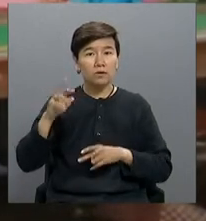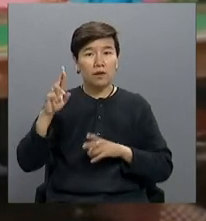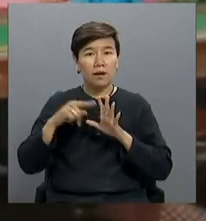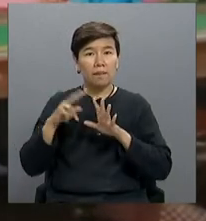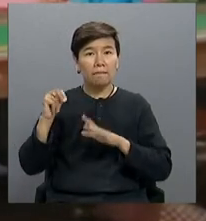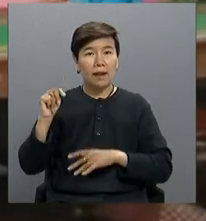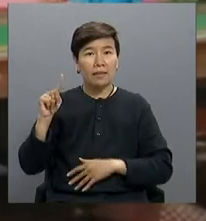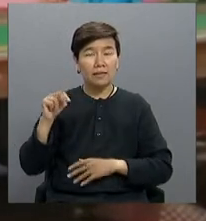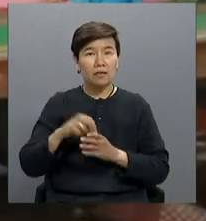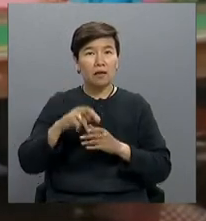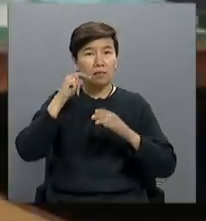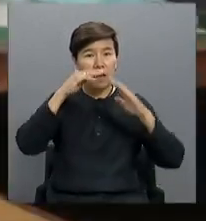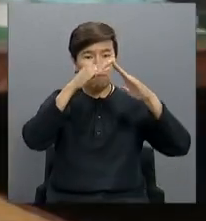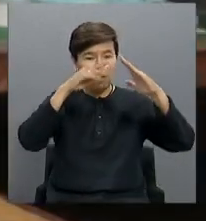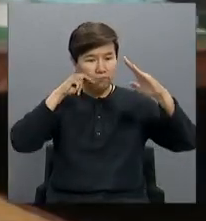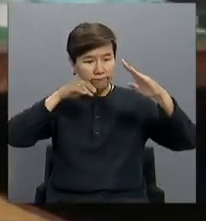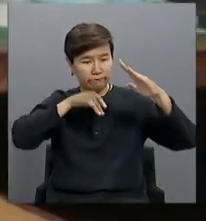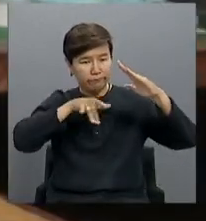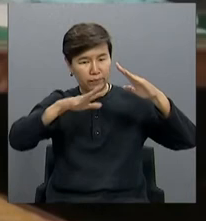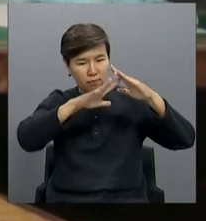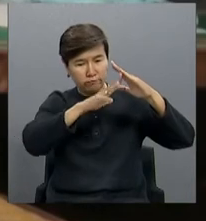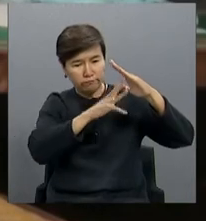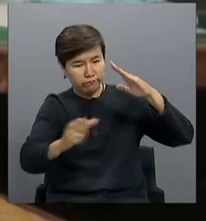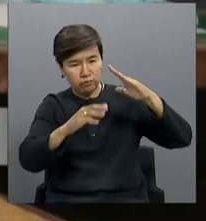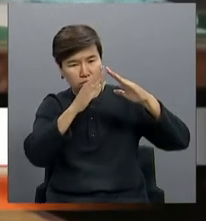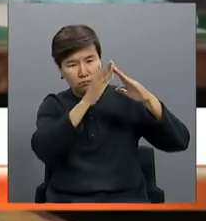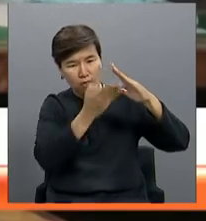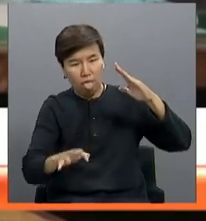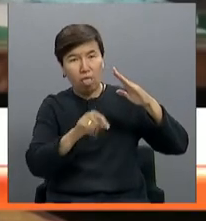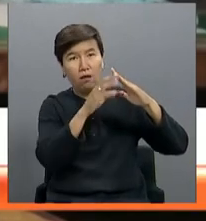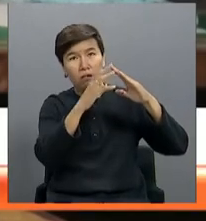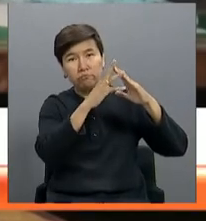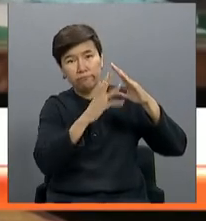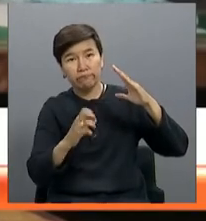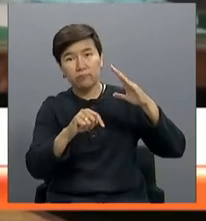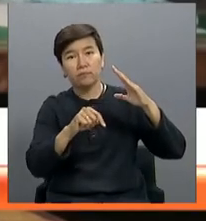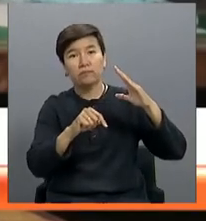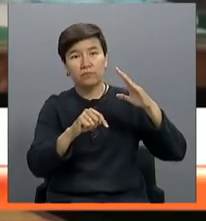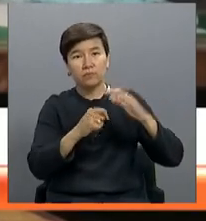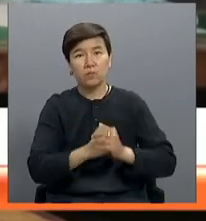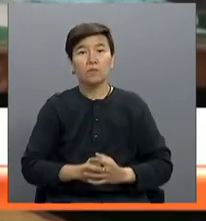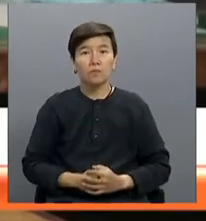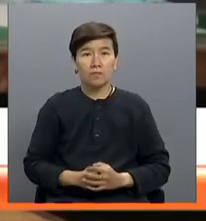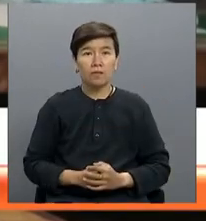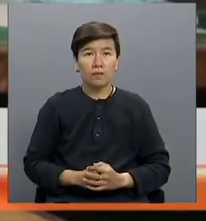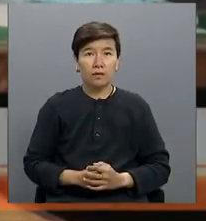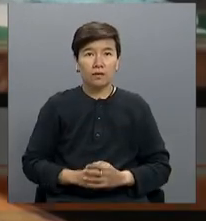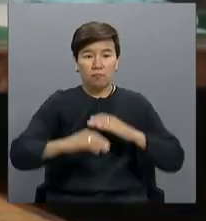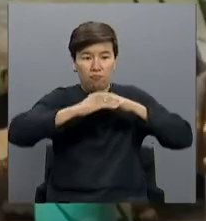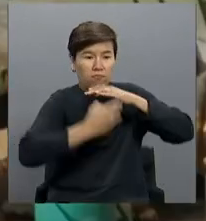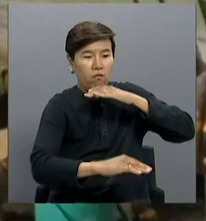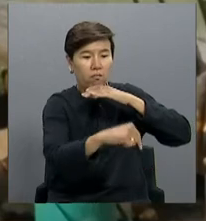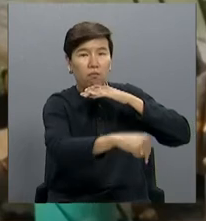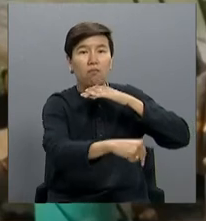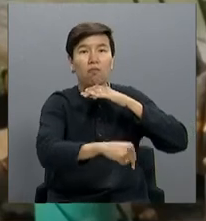ที่น้ำได้พัดบ้านไปครึ่งหลัง นอนก็อยู่นี่ทำครัวก็อยู่นี่อยู่ข้างนอกบ้านในบ้านนี้ไม่มีสิทธิ์เข้าไปอยู่เลย